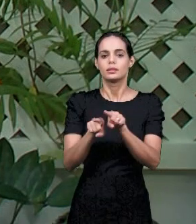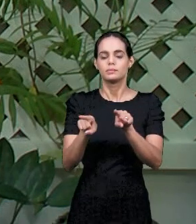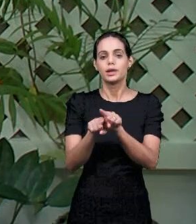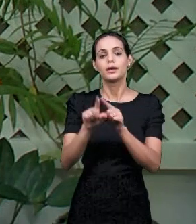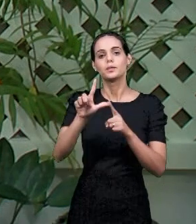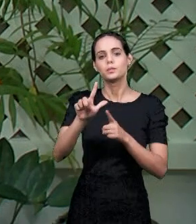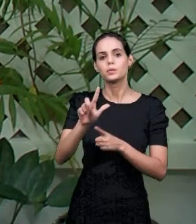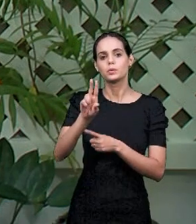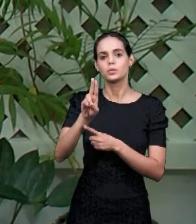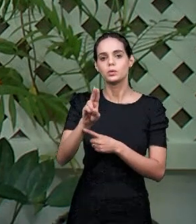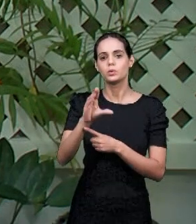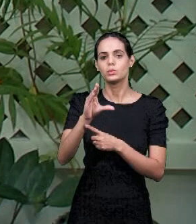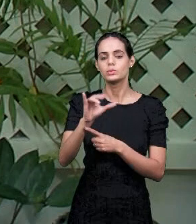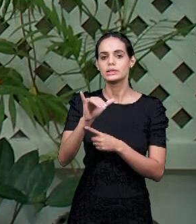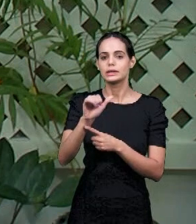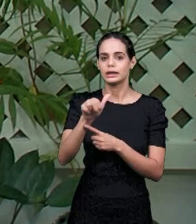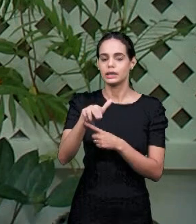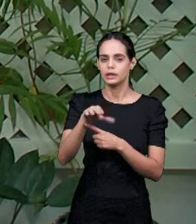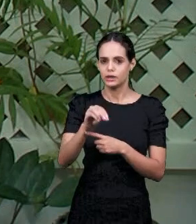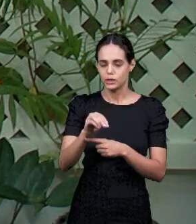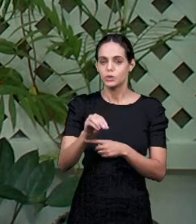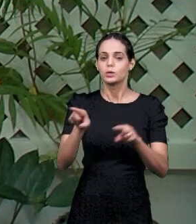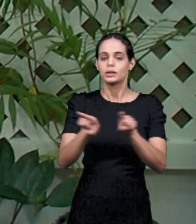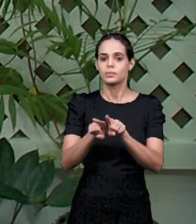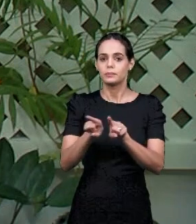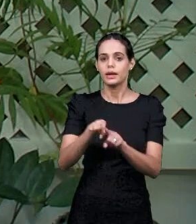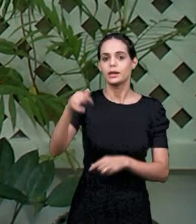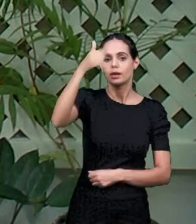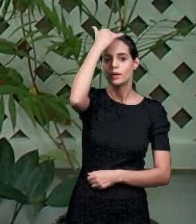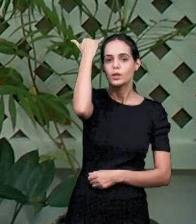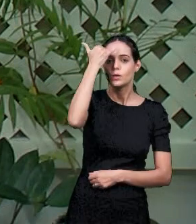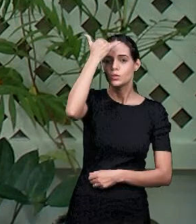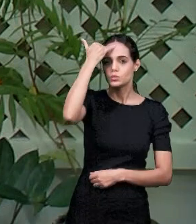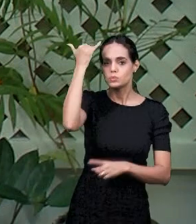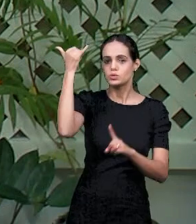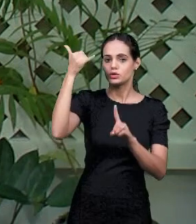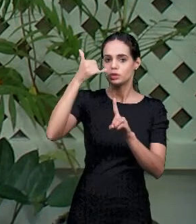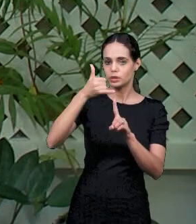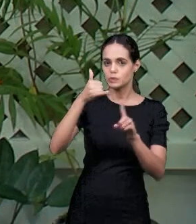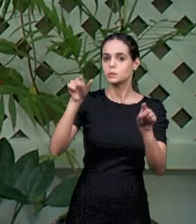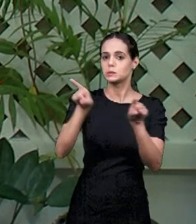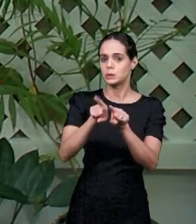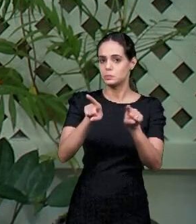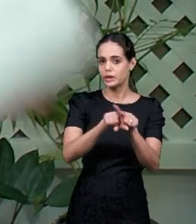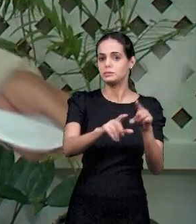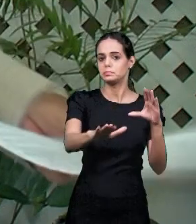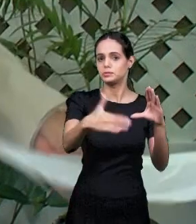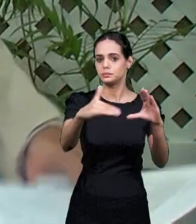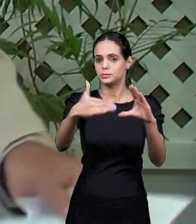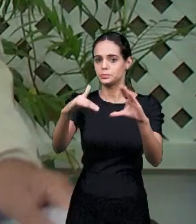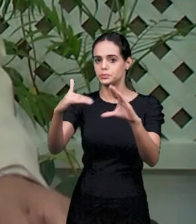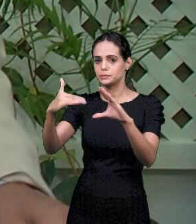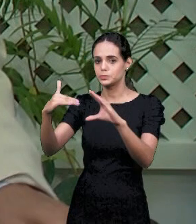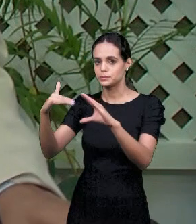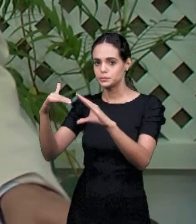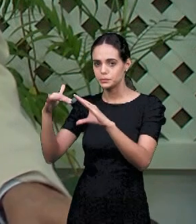frère Luciano Erwan dans cette ville, qui donne les